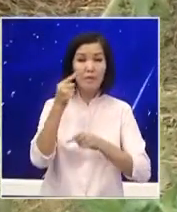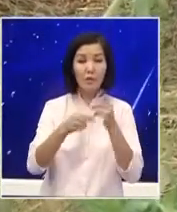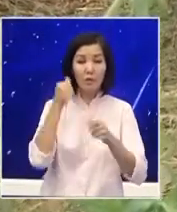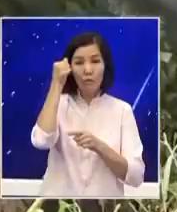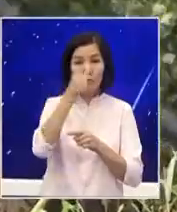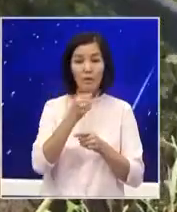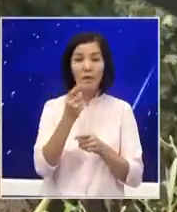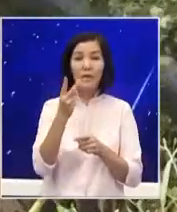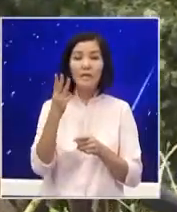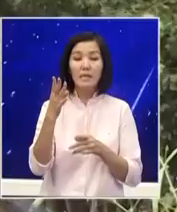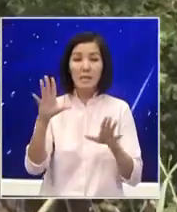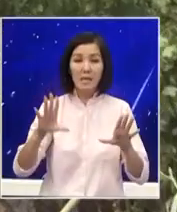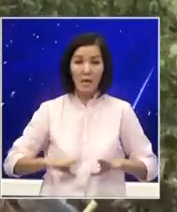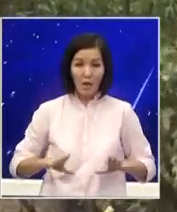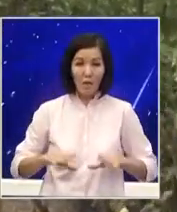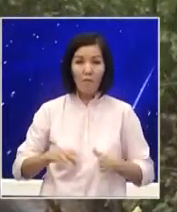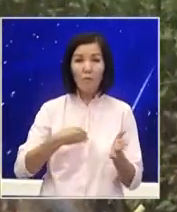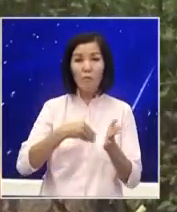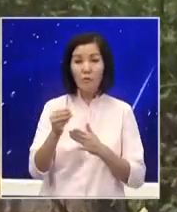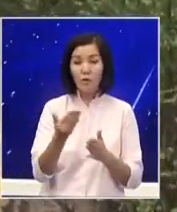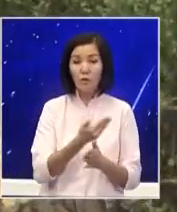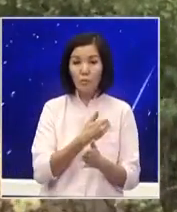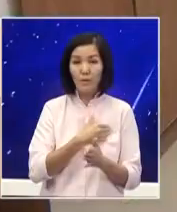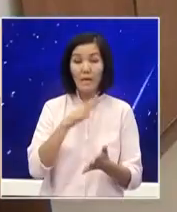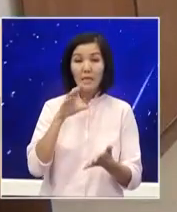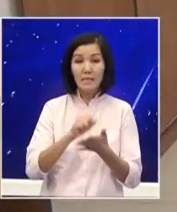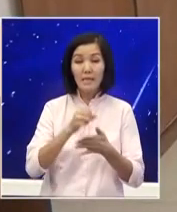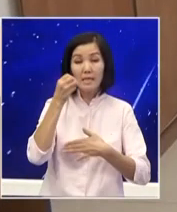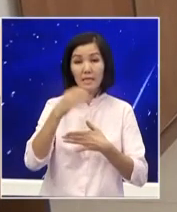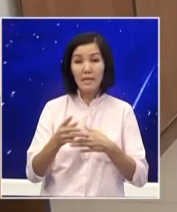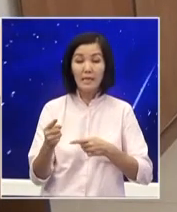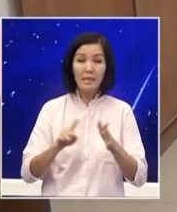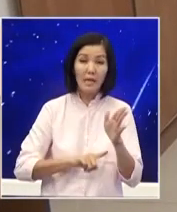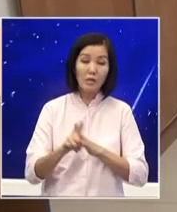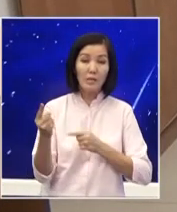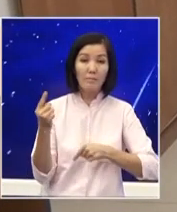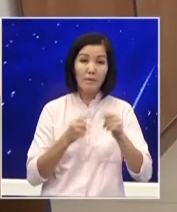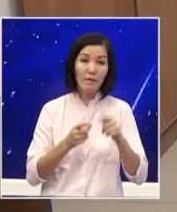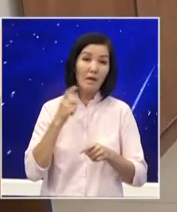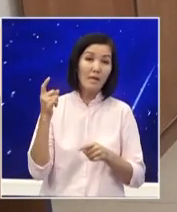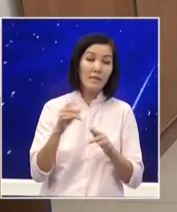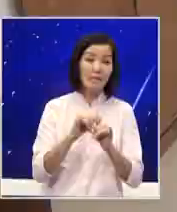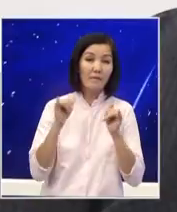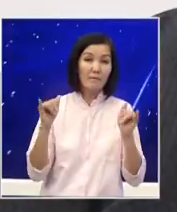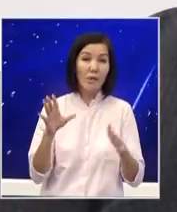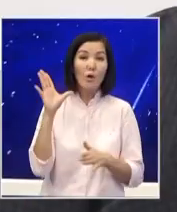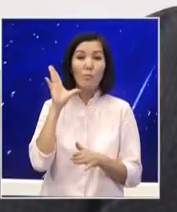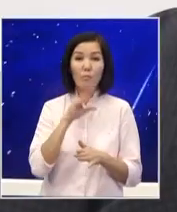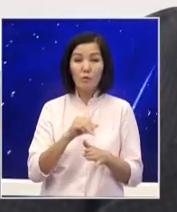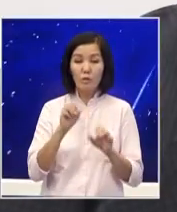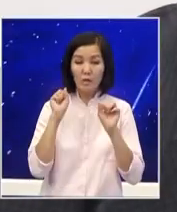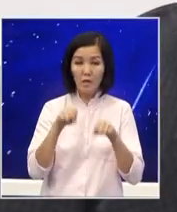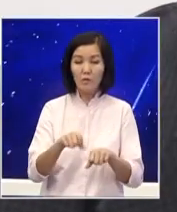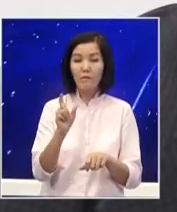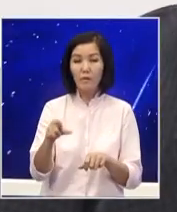купить еще несколько голов как утверждают специалисты центра занятости начать бизнес с нуля и стать хозяином успешного отдела вполне возможно для каждого